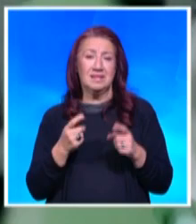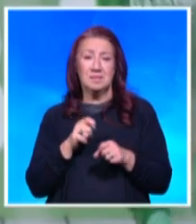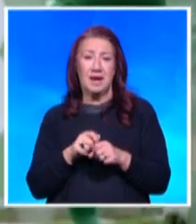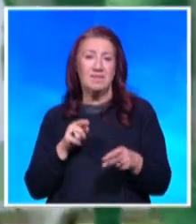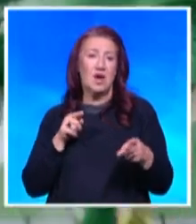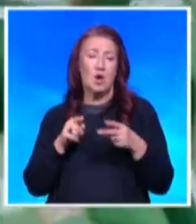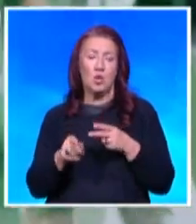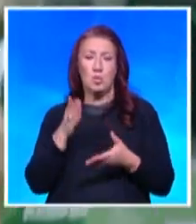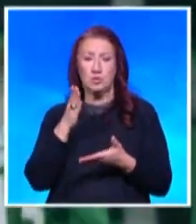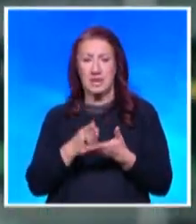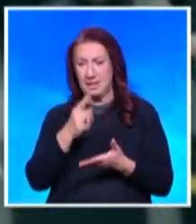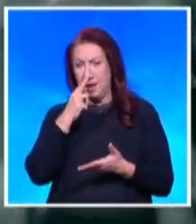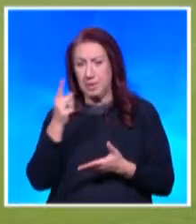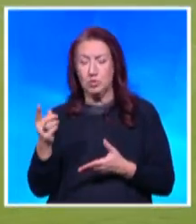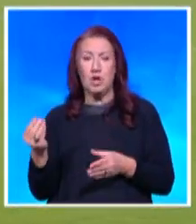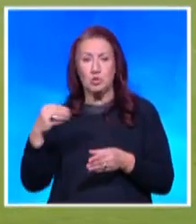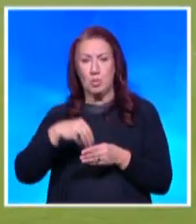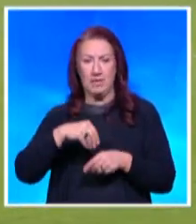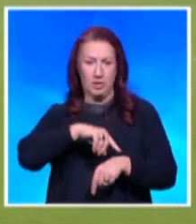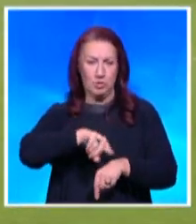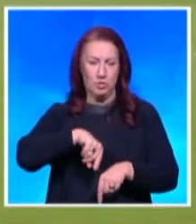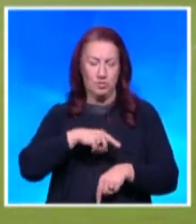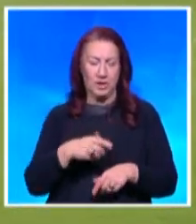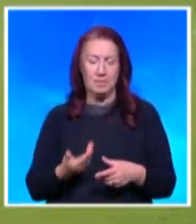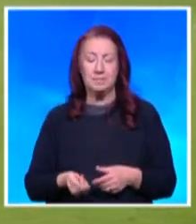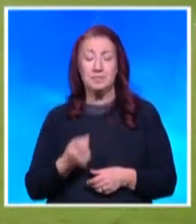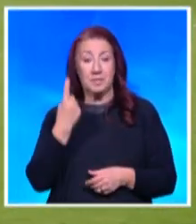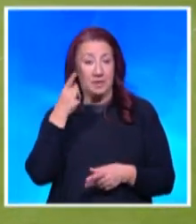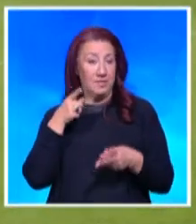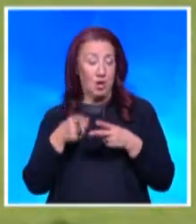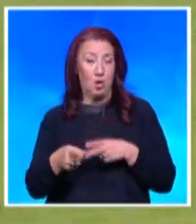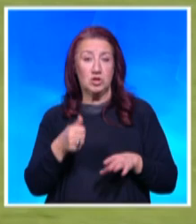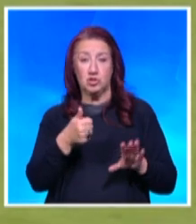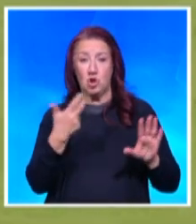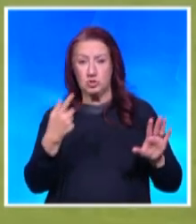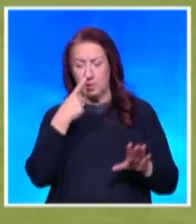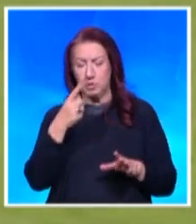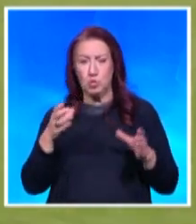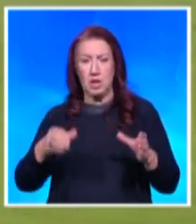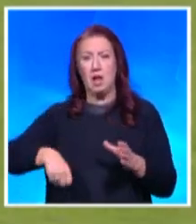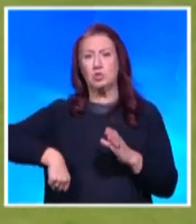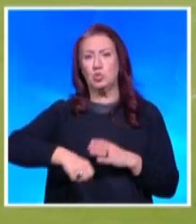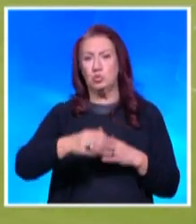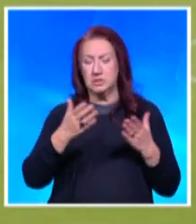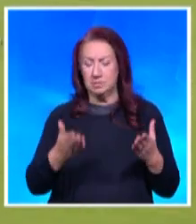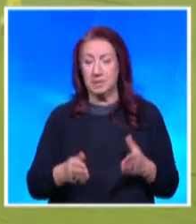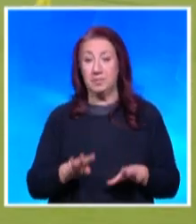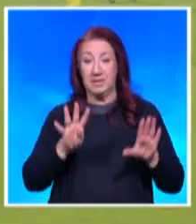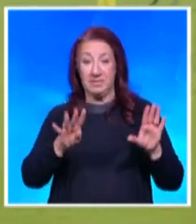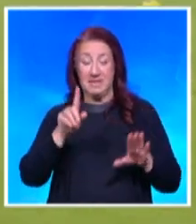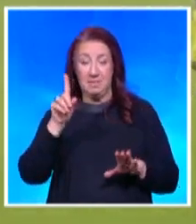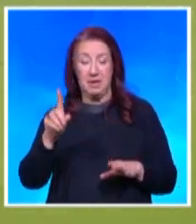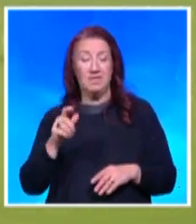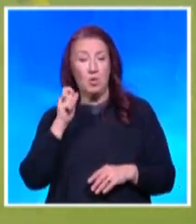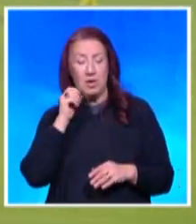на добавеното време. Резултатът беше открит в 68-та минута след дуспа, реализирана от Ангел Бастунов. В 91-та